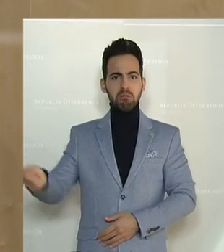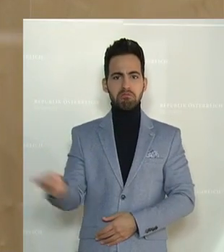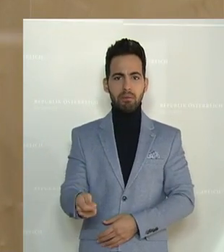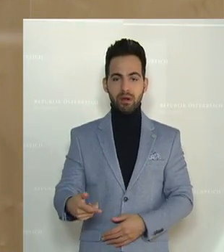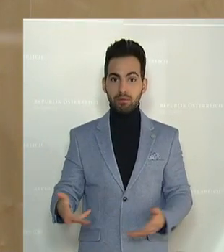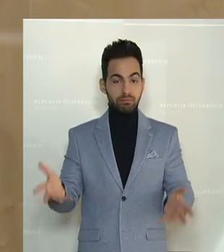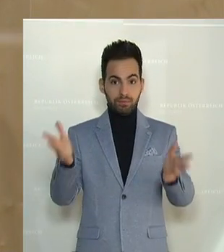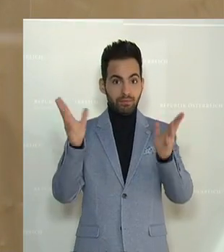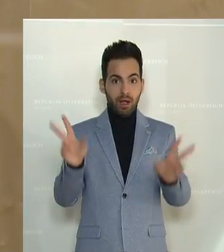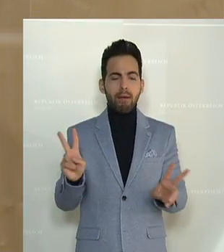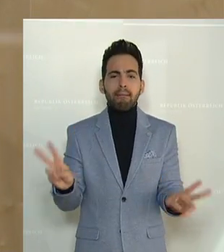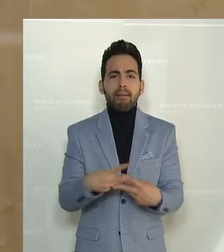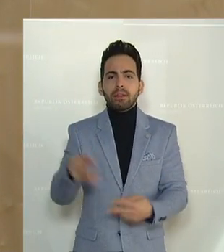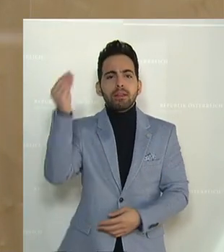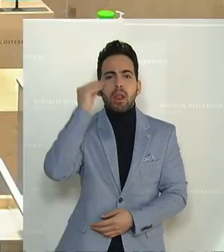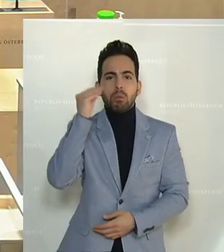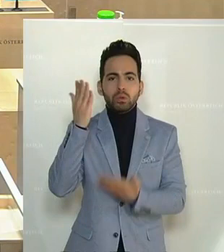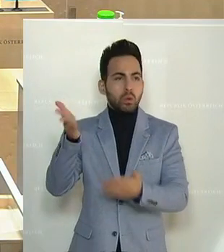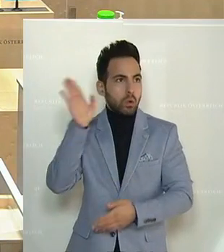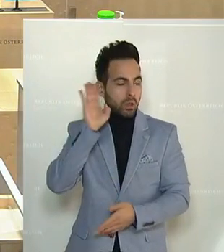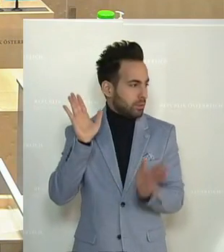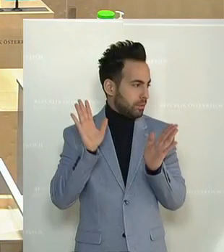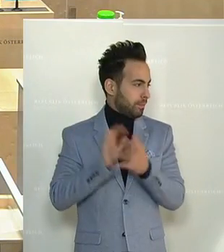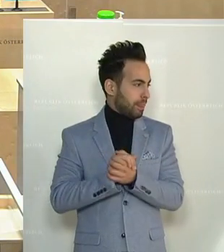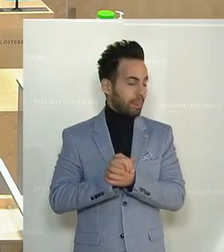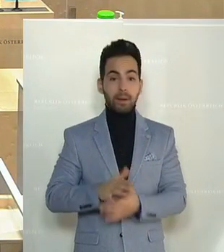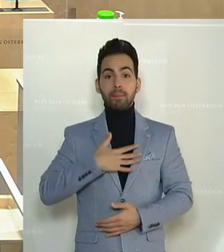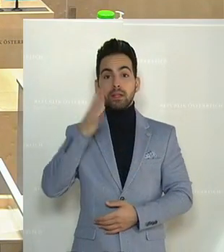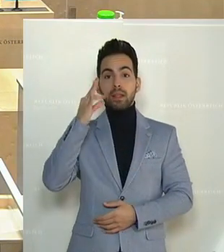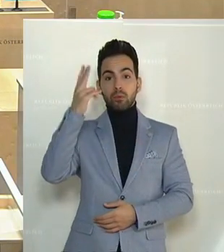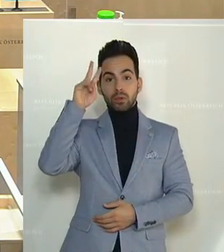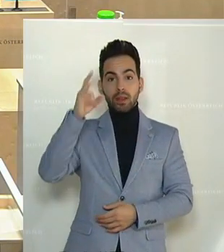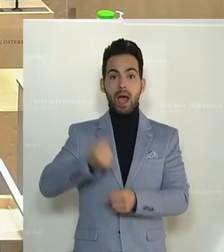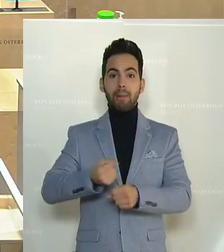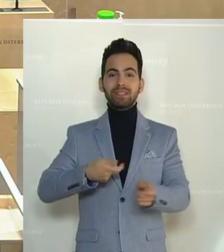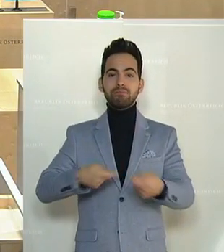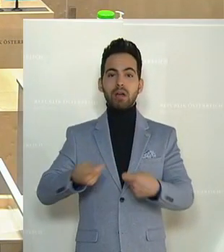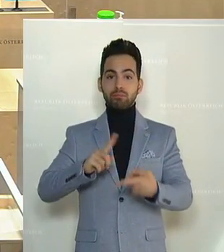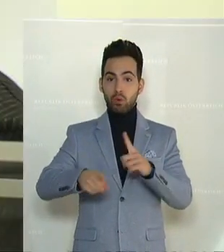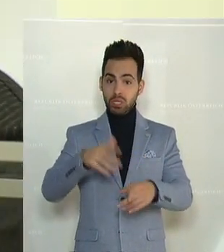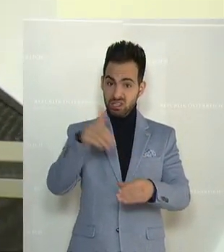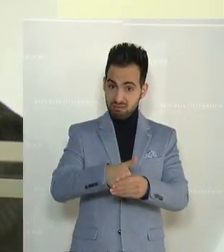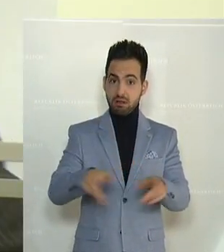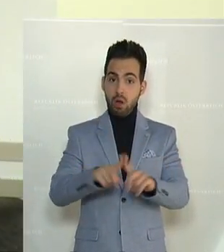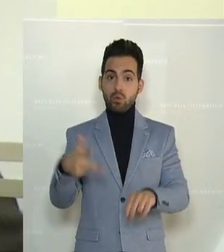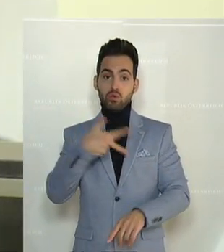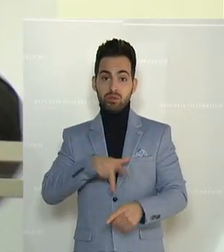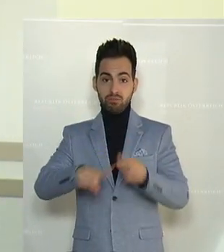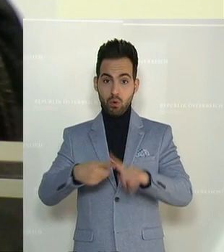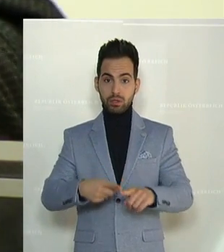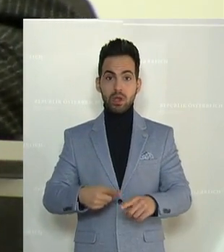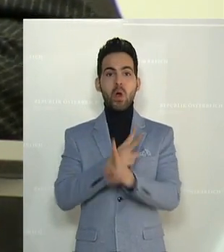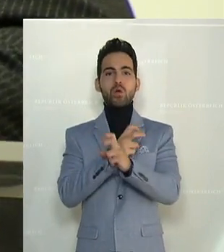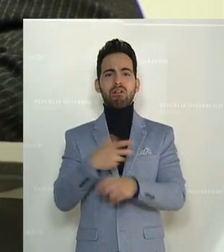werden. Fassungslos, wenn ich das höre. Meine Damen und Herren, Arbeitsmarktpolitik ist aber auch Sozialpolitik. Ein reiches Land